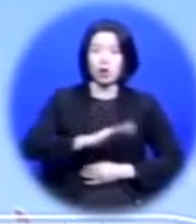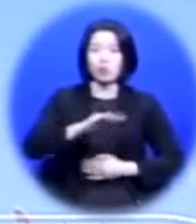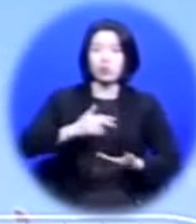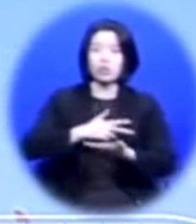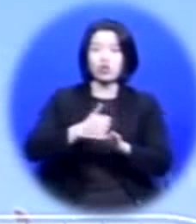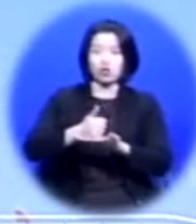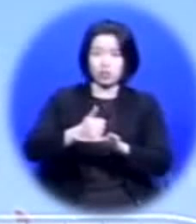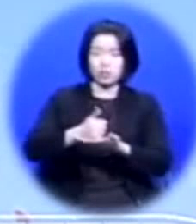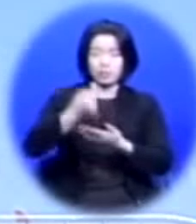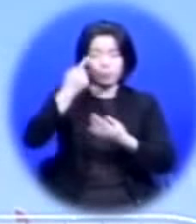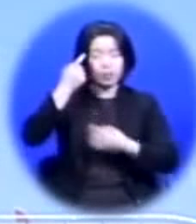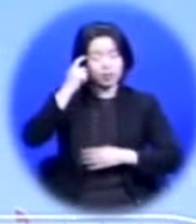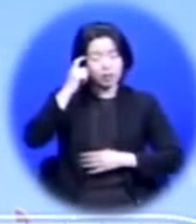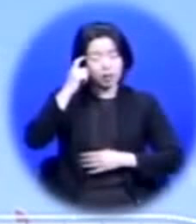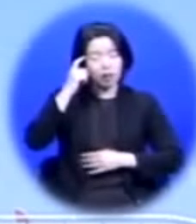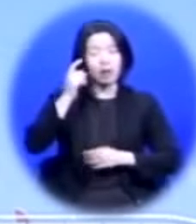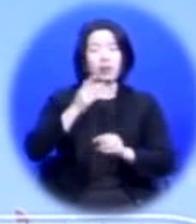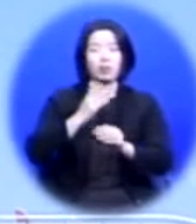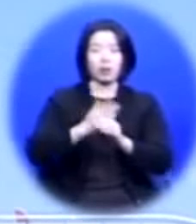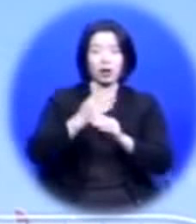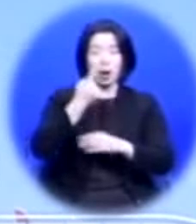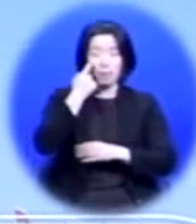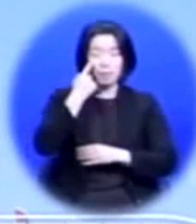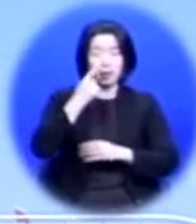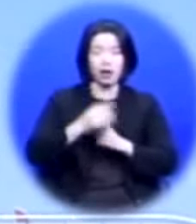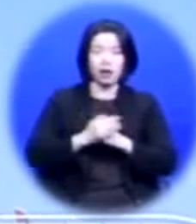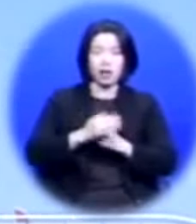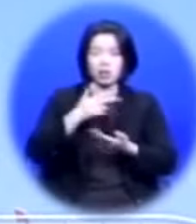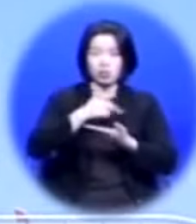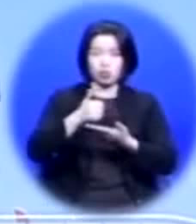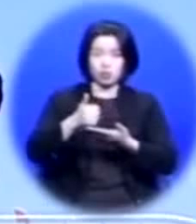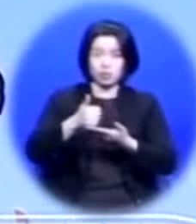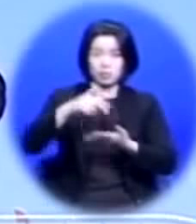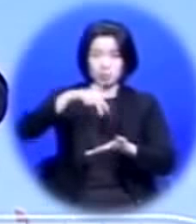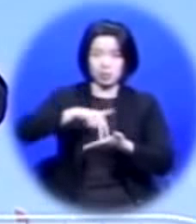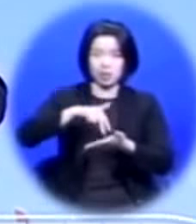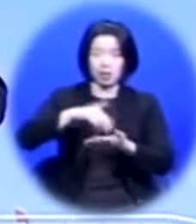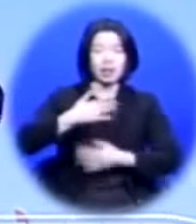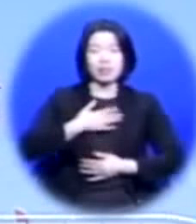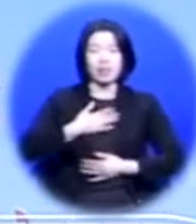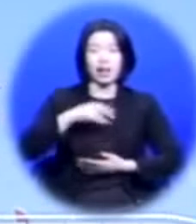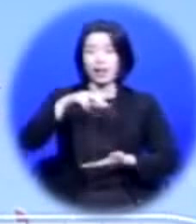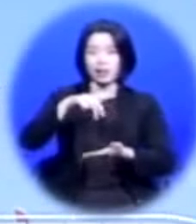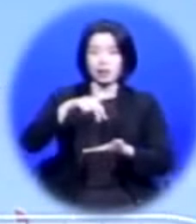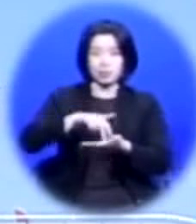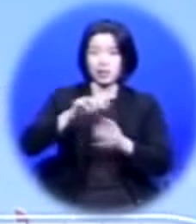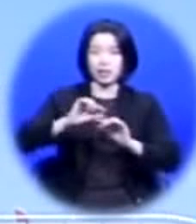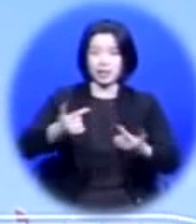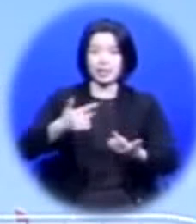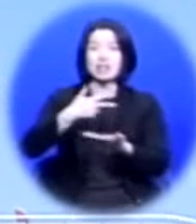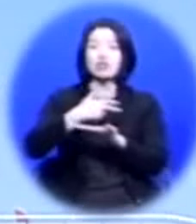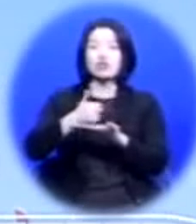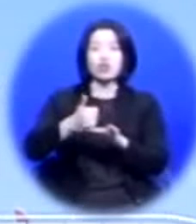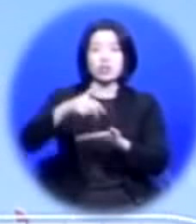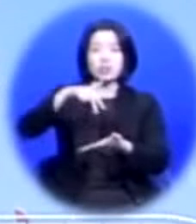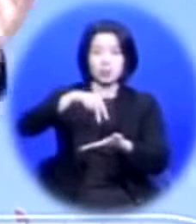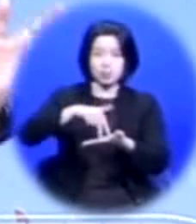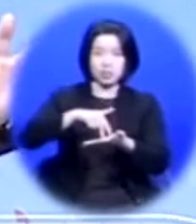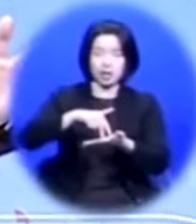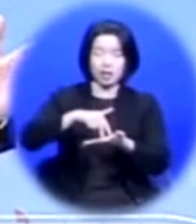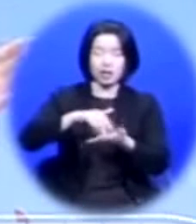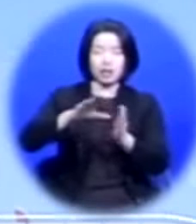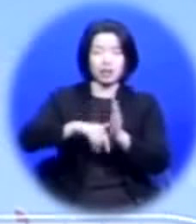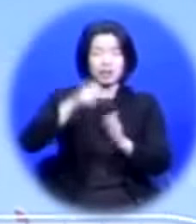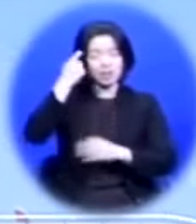관점에서 한번 생각해 보십시오 우리 주님의 관점에서 내 입장에서만 보지 말고 주님의 입장에서 예수님을